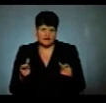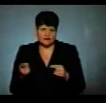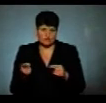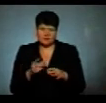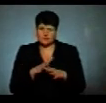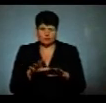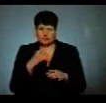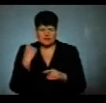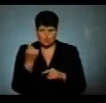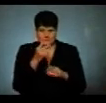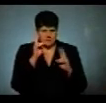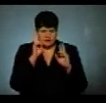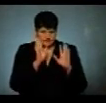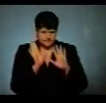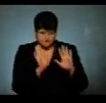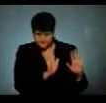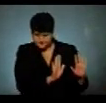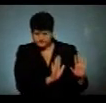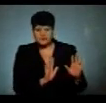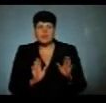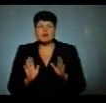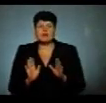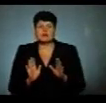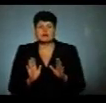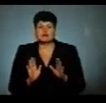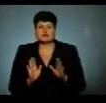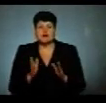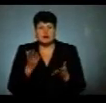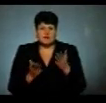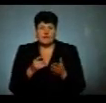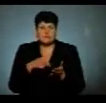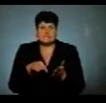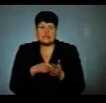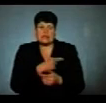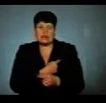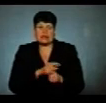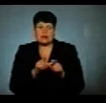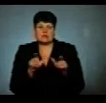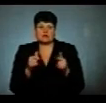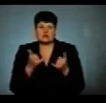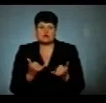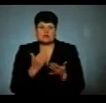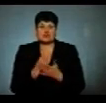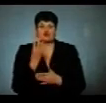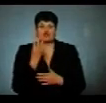за обласні, оскільки не володію інформацією, що робиться в обласних лікарнях, але в міських лікарнях сьогодні є наявних 4